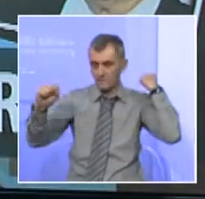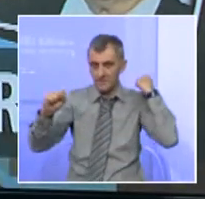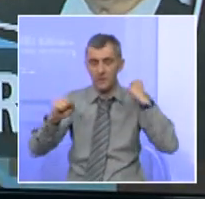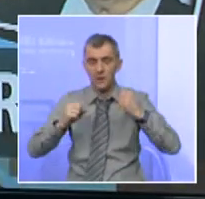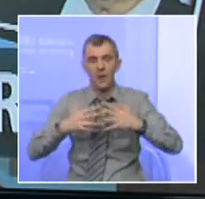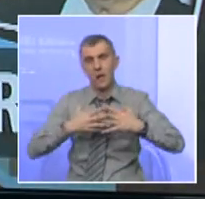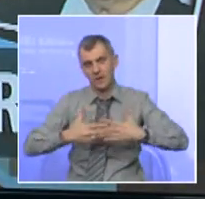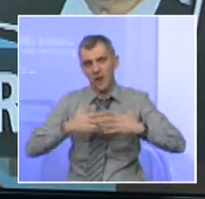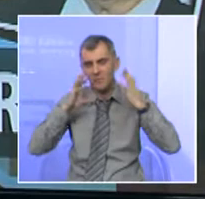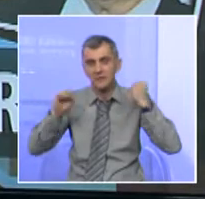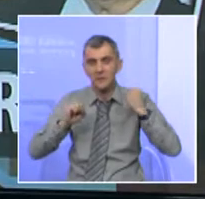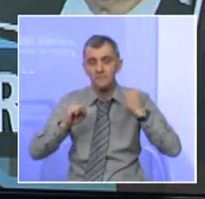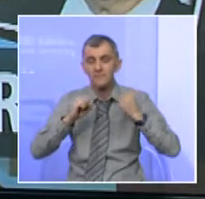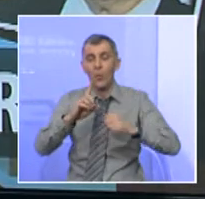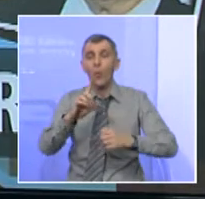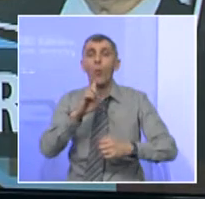u kojoj